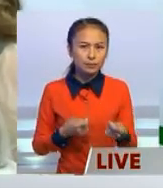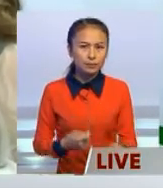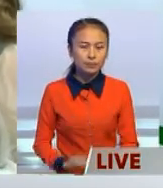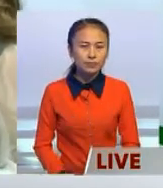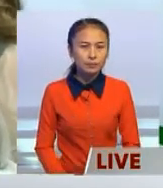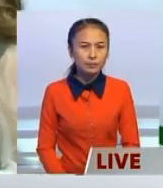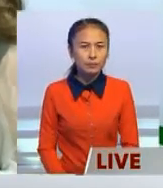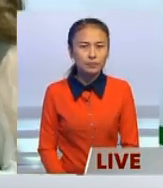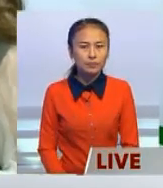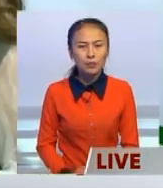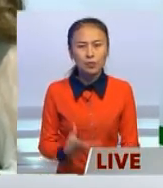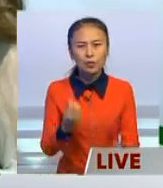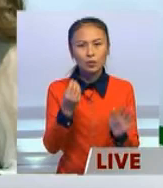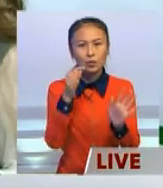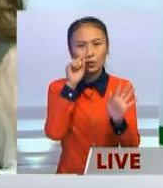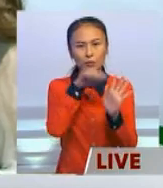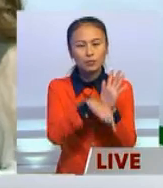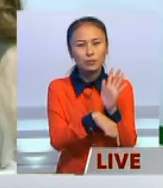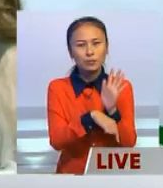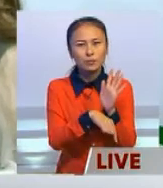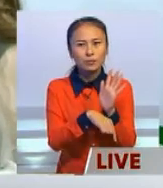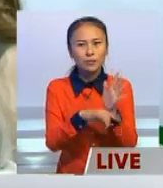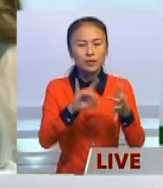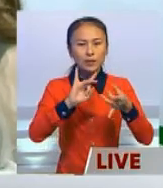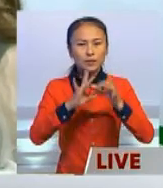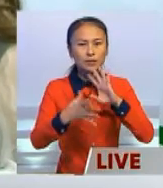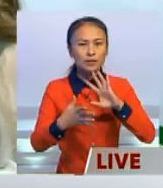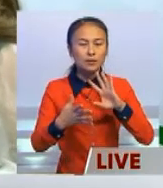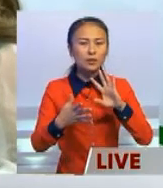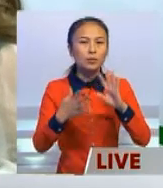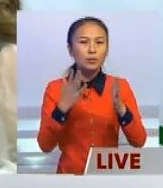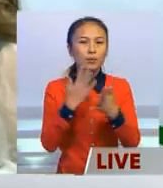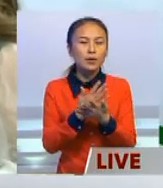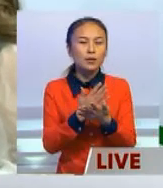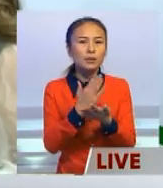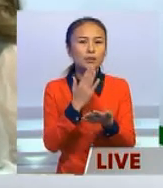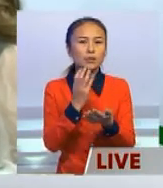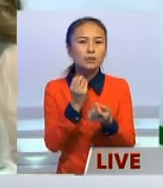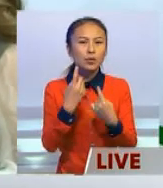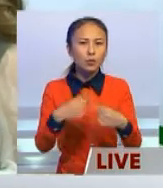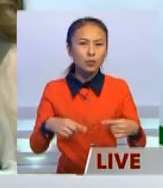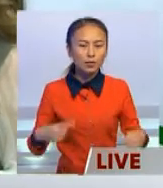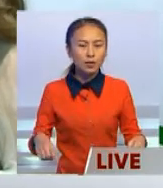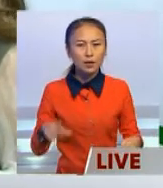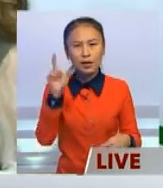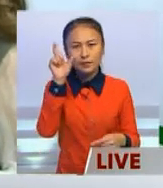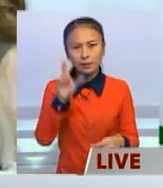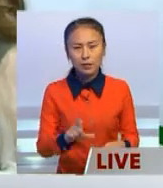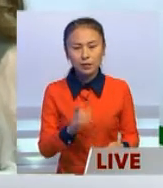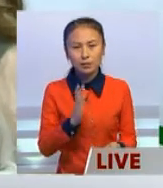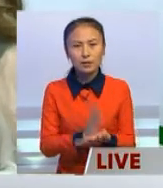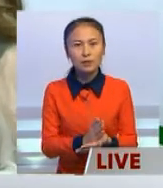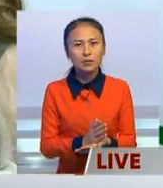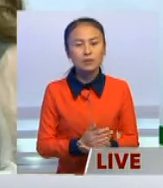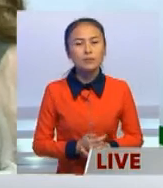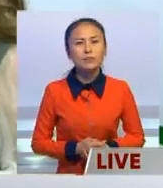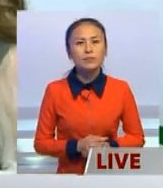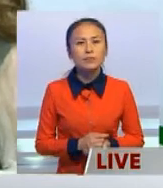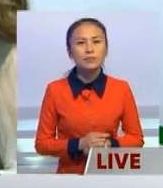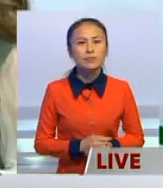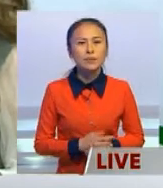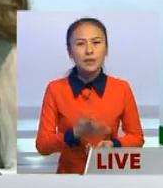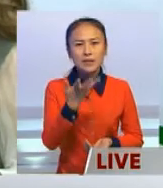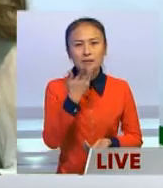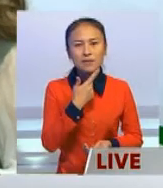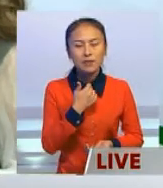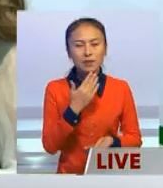керек. Оның ішінде енді манағы интернет сауаттылық деген бар, оның ішінде азаматтылық деген бар, цифрлық